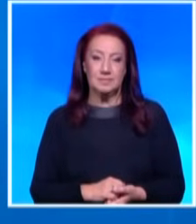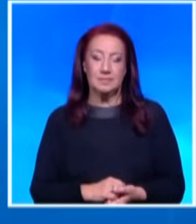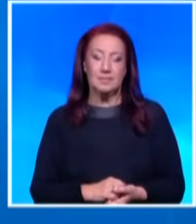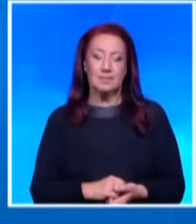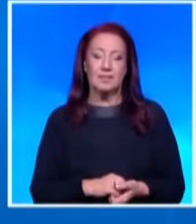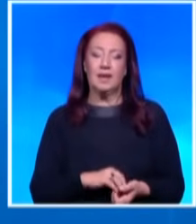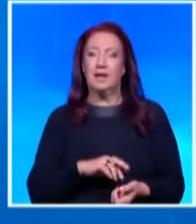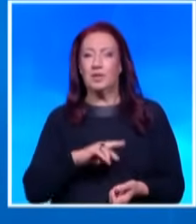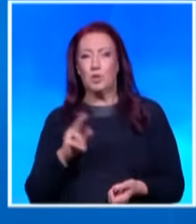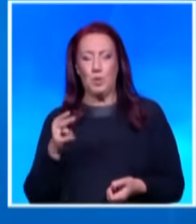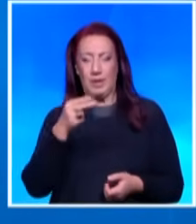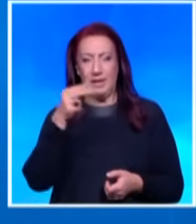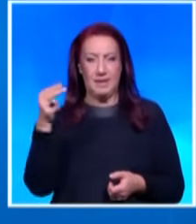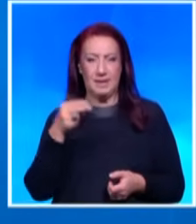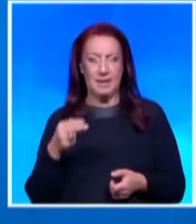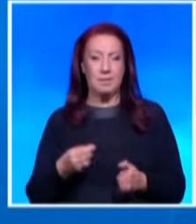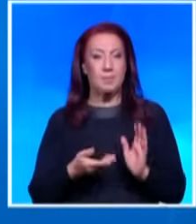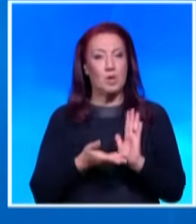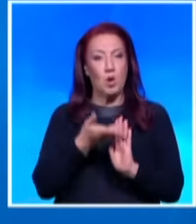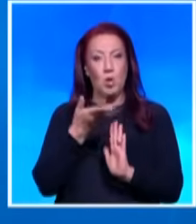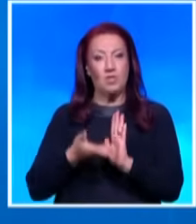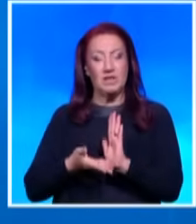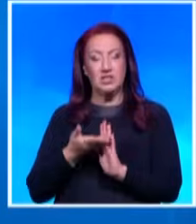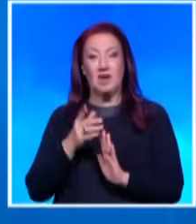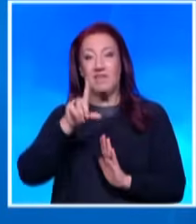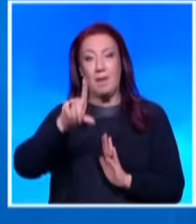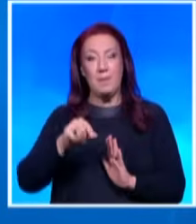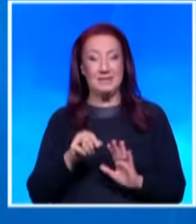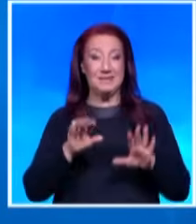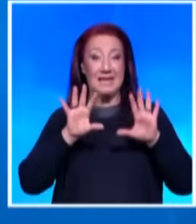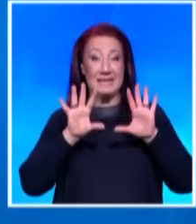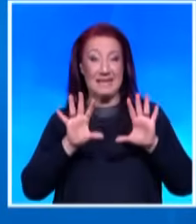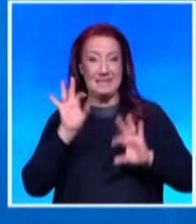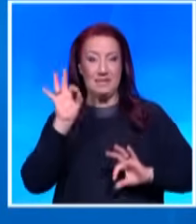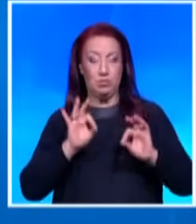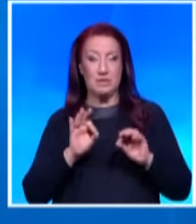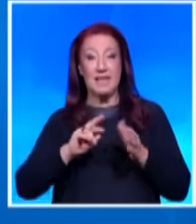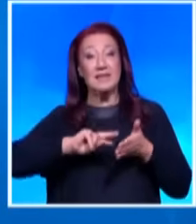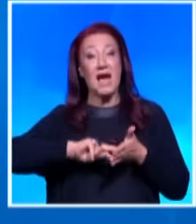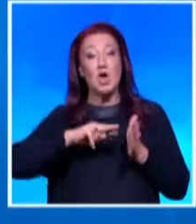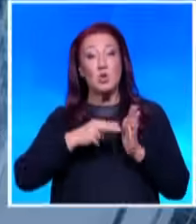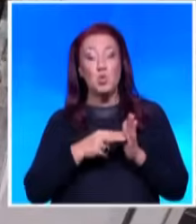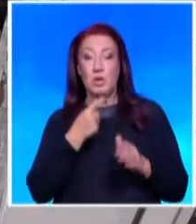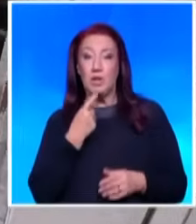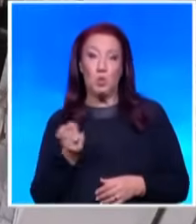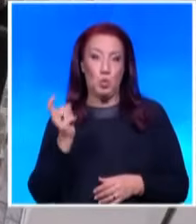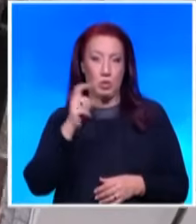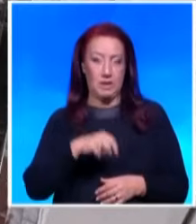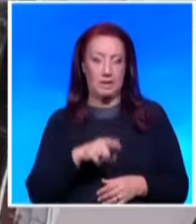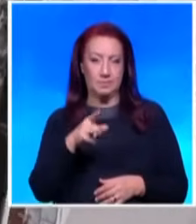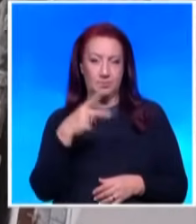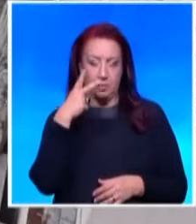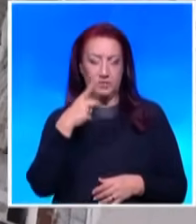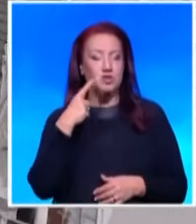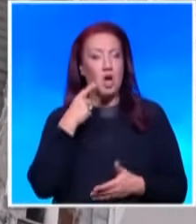Останалите теми в емисията – ръст на пенсиите с около 10% през юли следващата година. Това предвижда проектът за бюджет